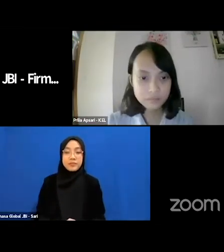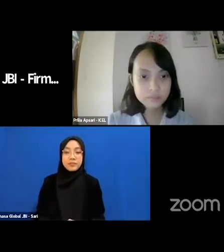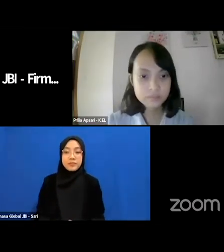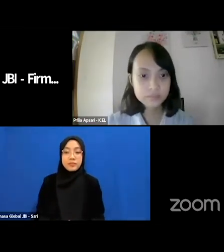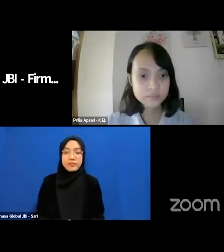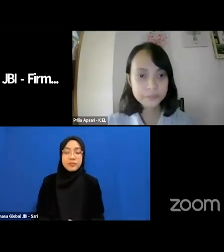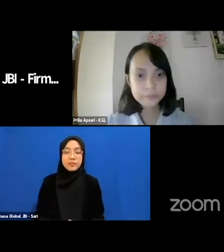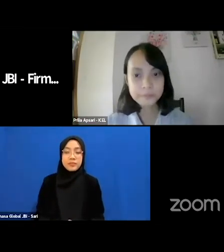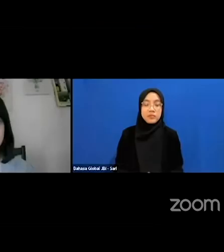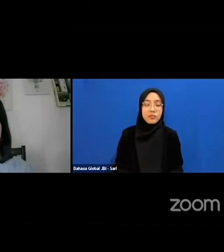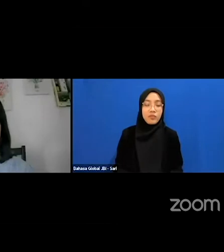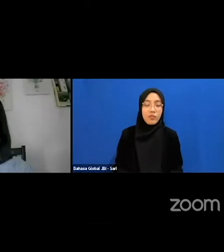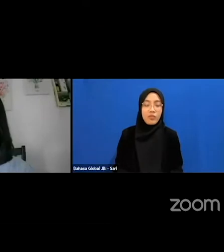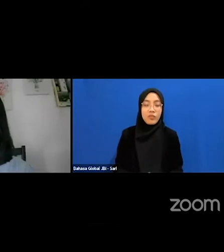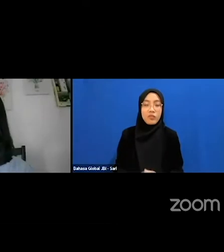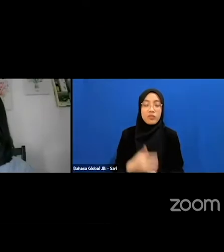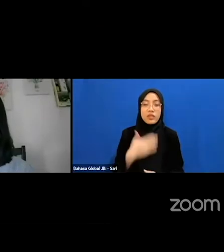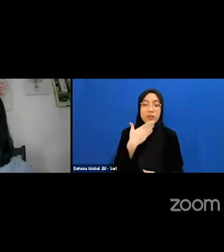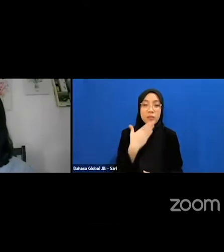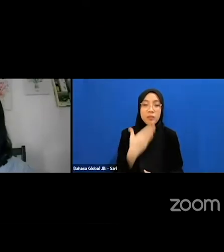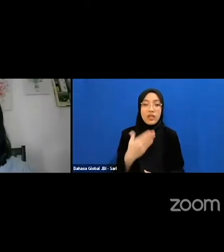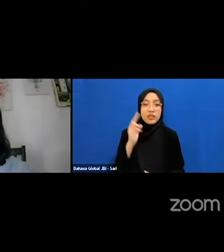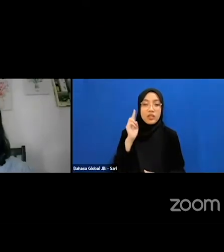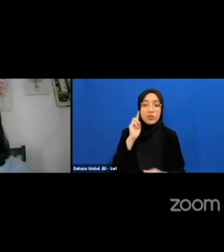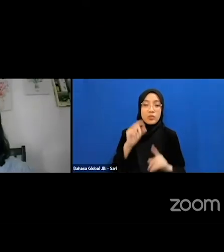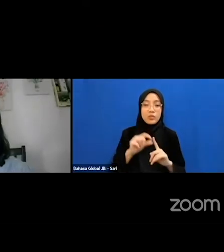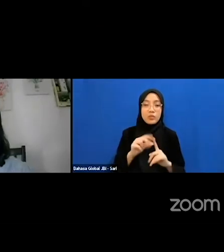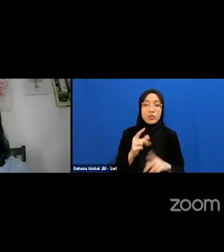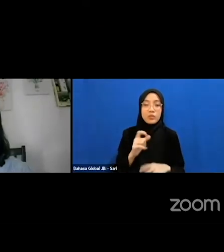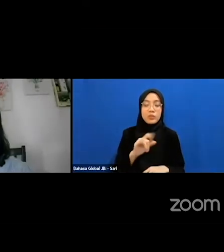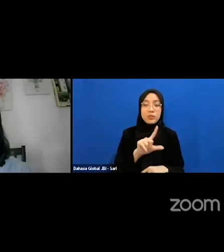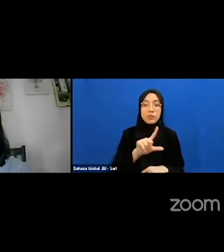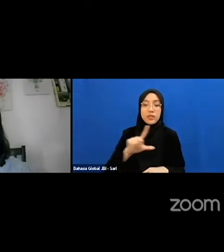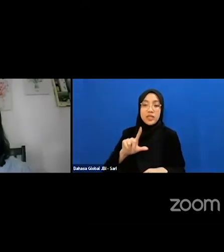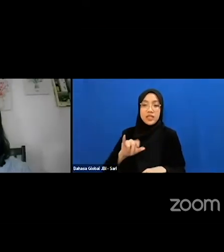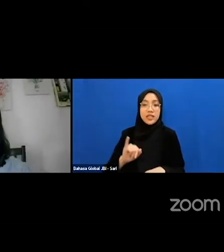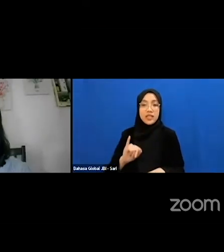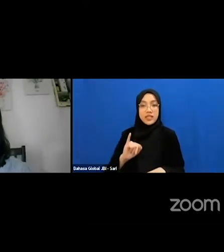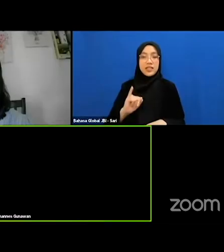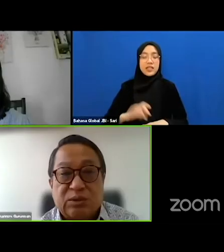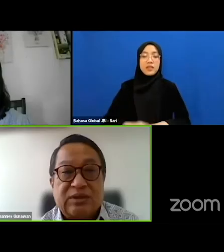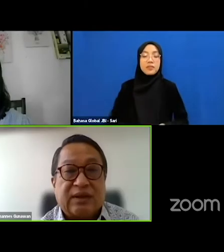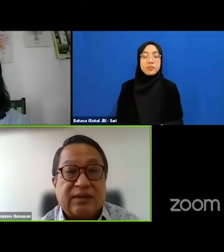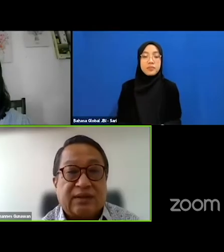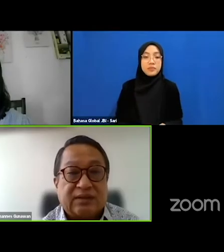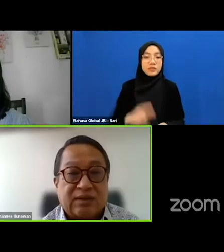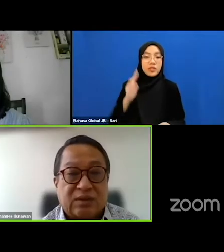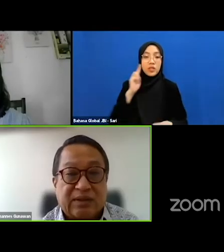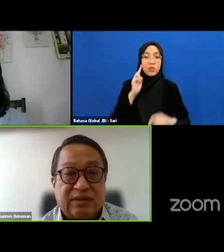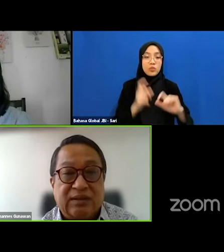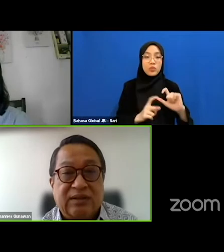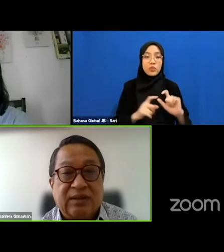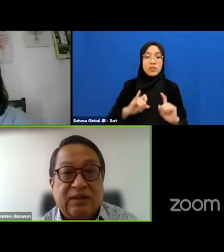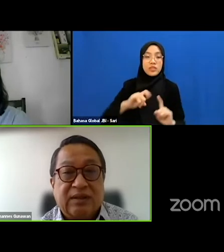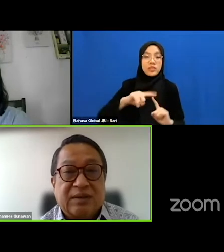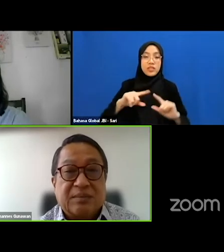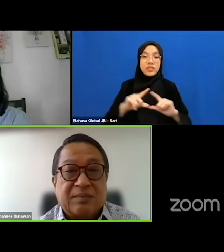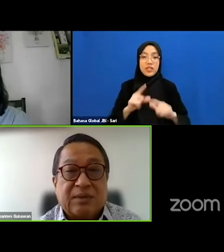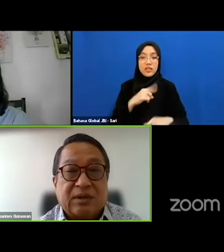baik terima kasih Bu Prilly pikir ini Musiknya yang sehat